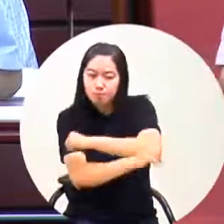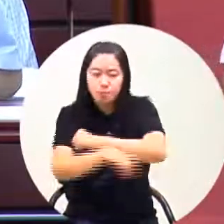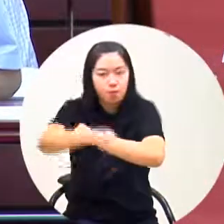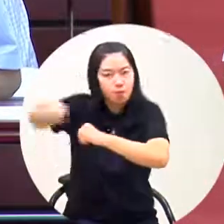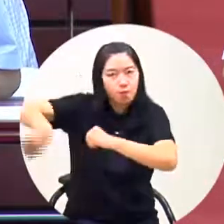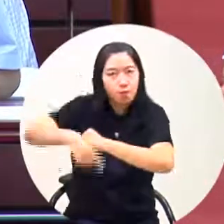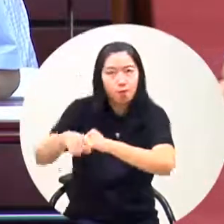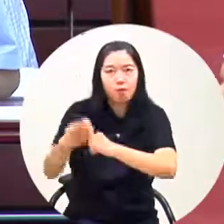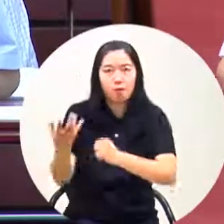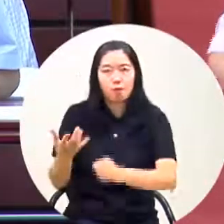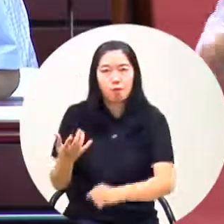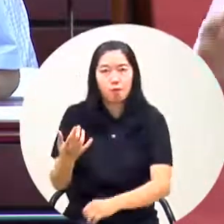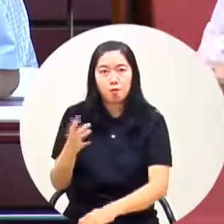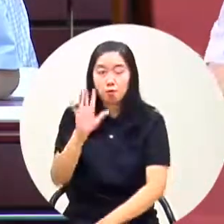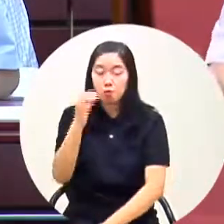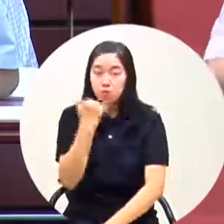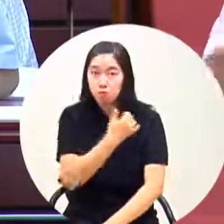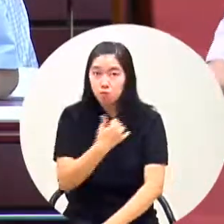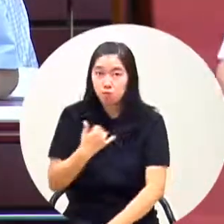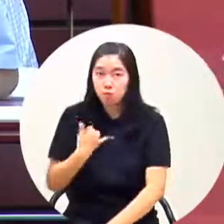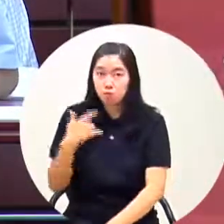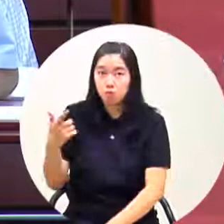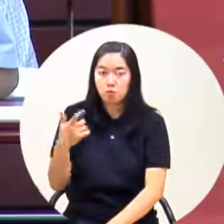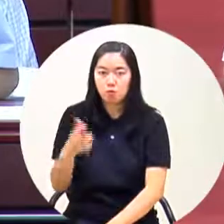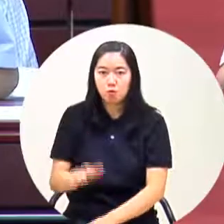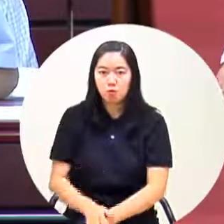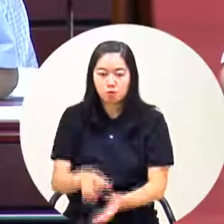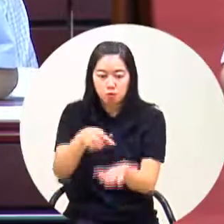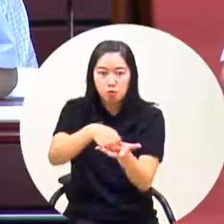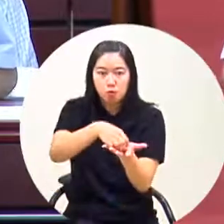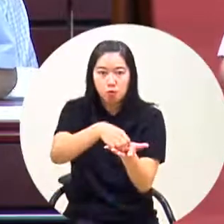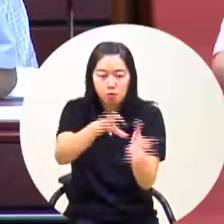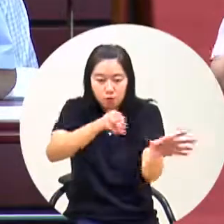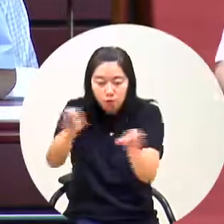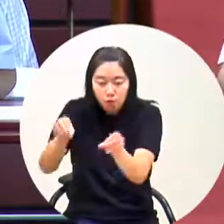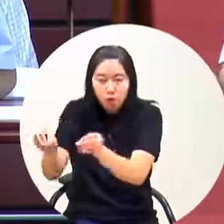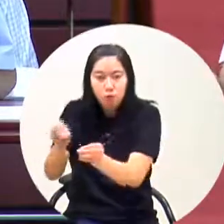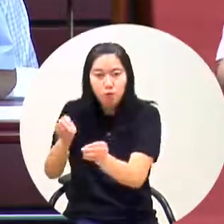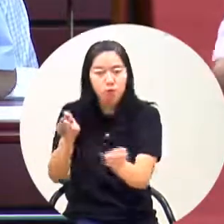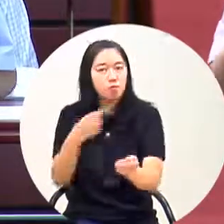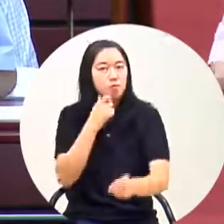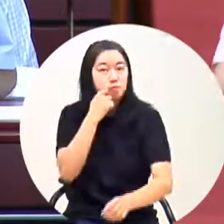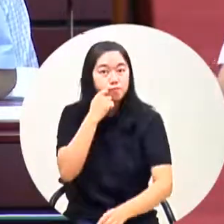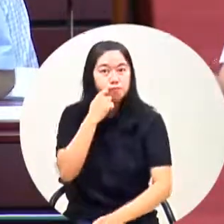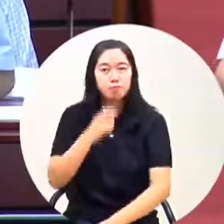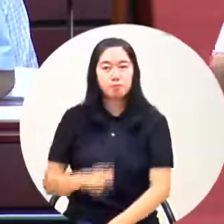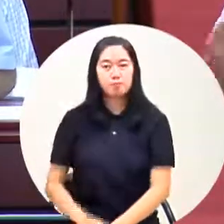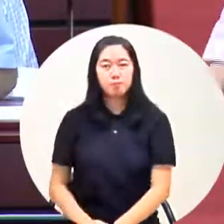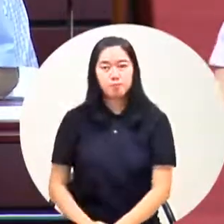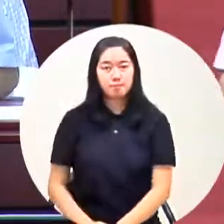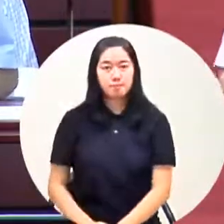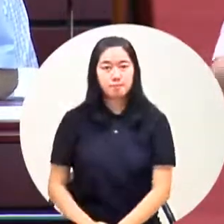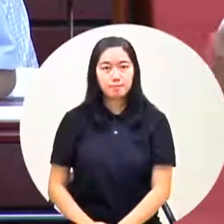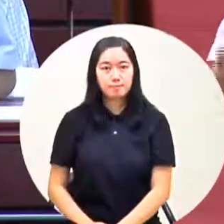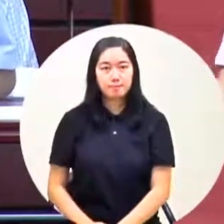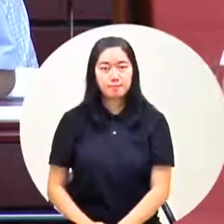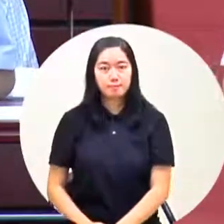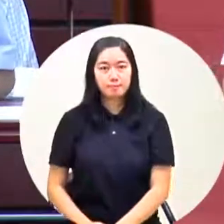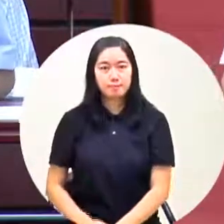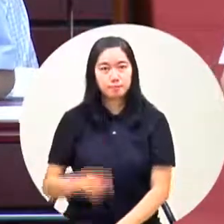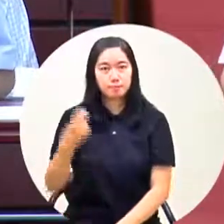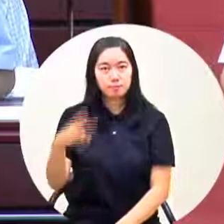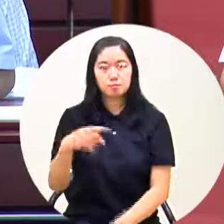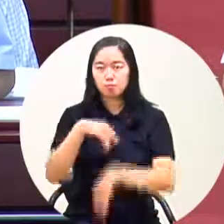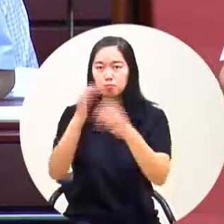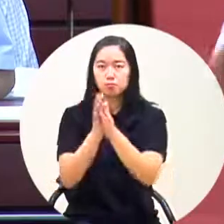因为可能是他说真的一个比较困难度也有。啊，这困难度比较困难的话，相对就是要靠环保